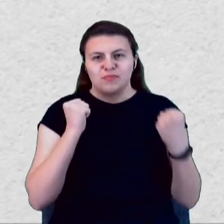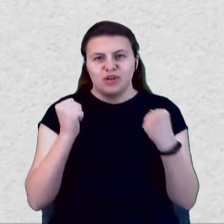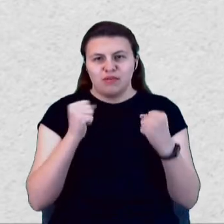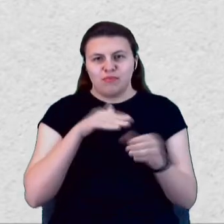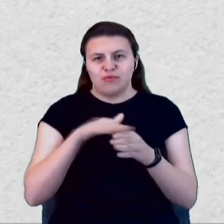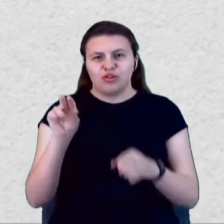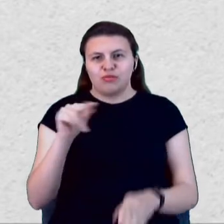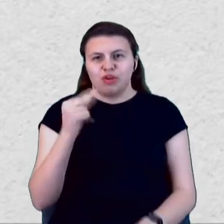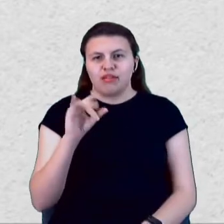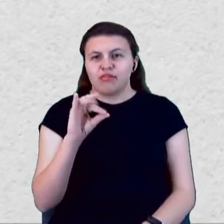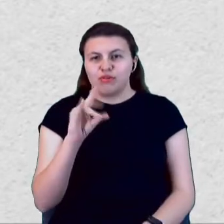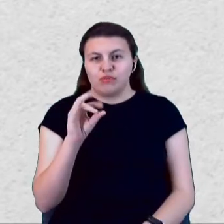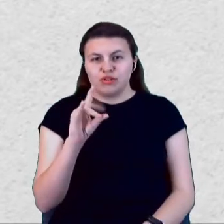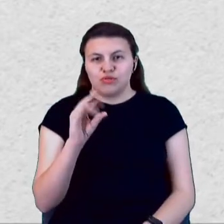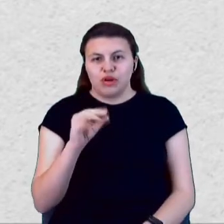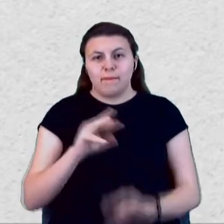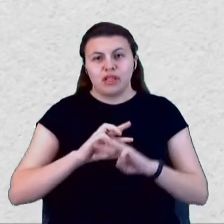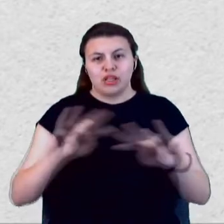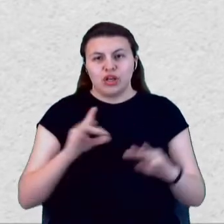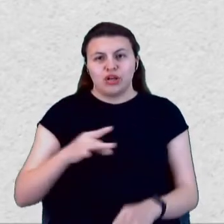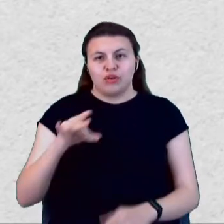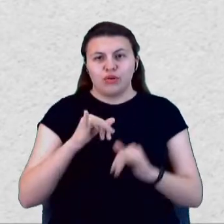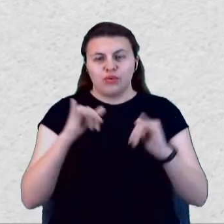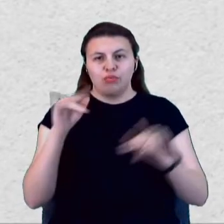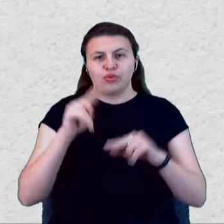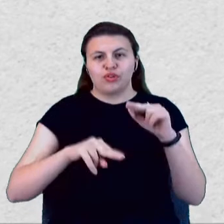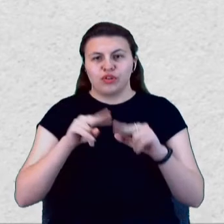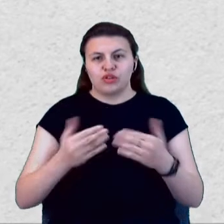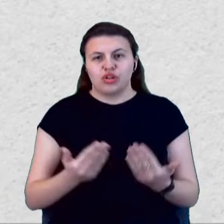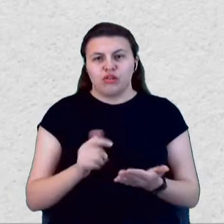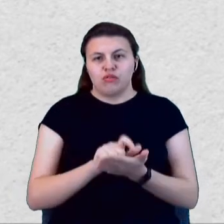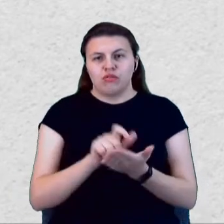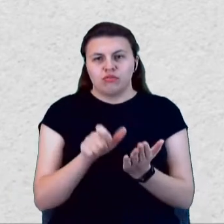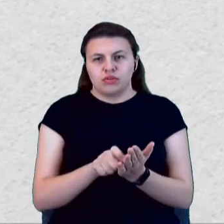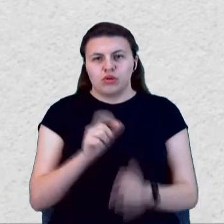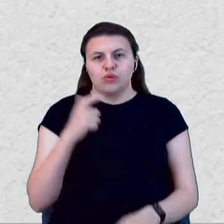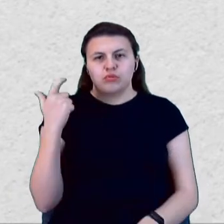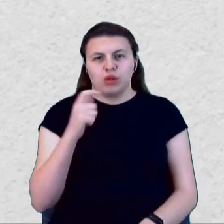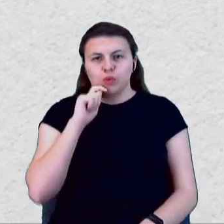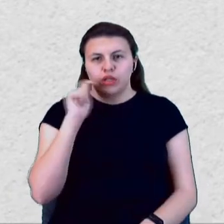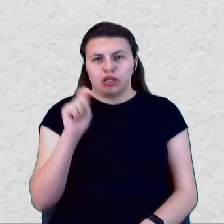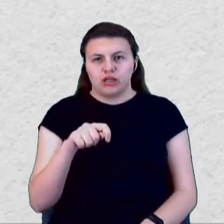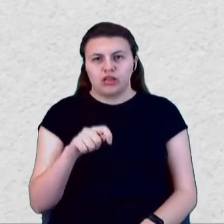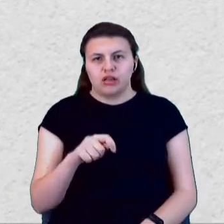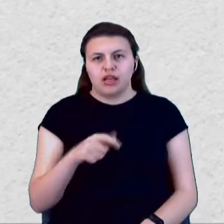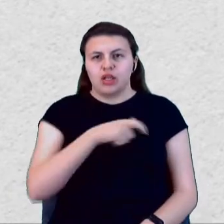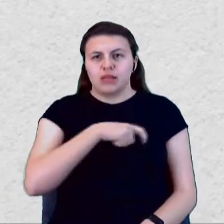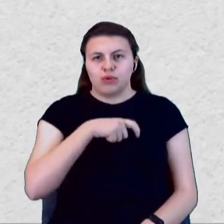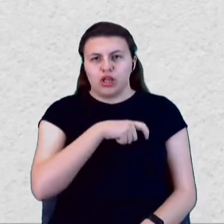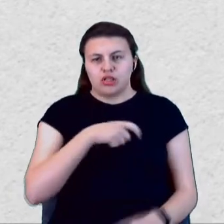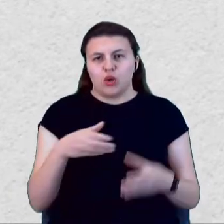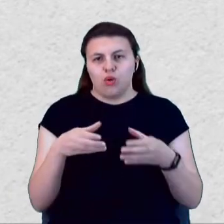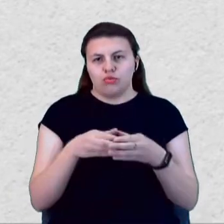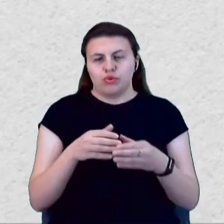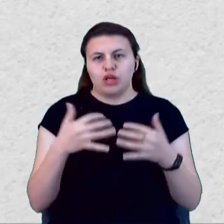Анатолій Близнюк, міністр регіонального розвитку, будівництва та житлово-комунального господарства України. До депутатського корпусу Краматорської